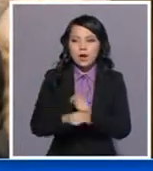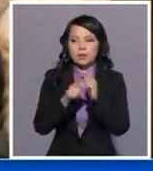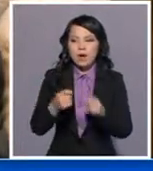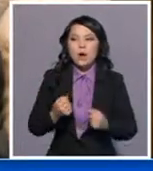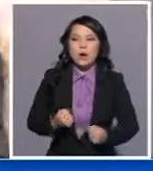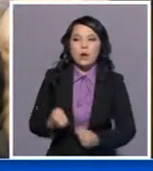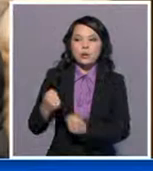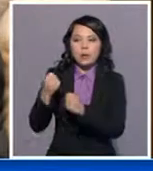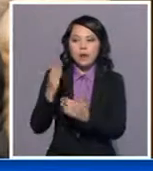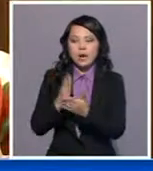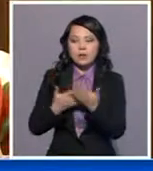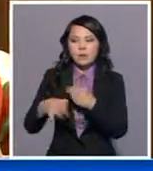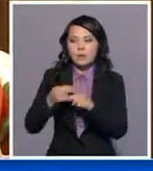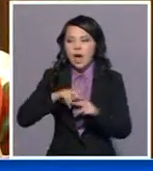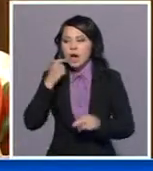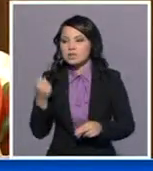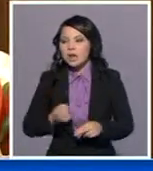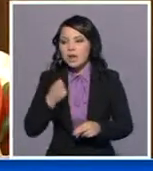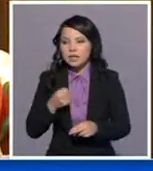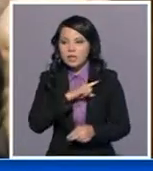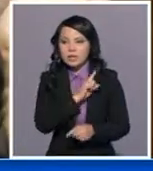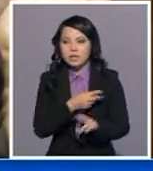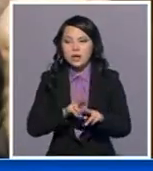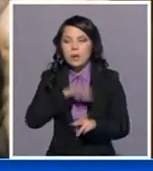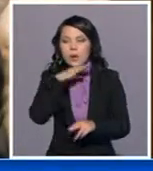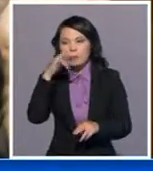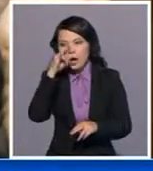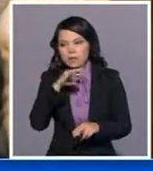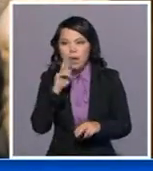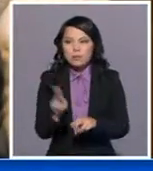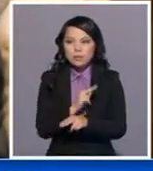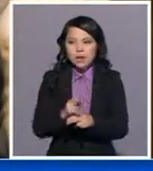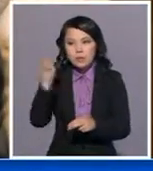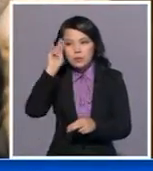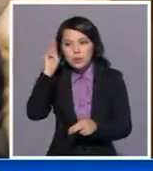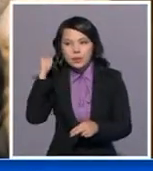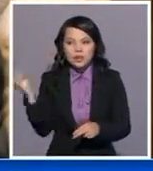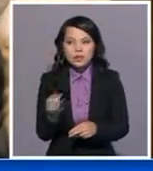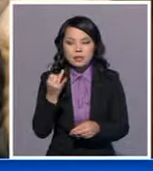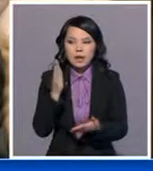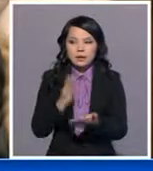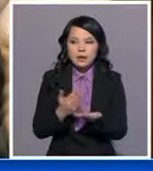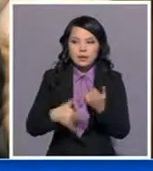Қазір еліміздегі ең беделді әскери оқу орындарында көптеген қазақ тәлімгерлері білім алады. Әскери өндіріс